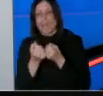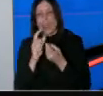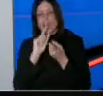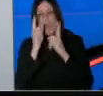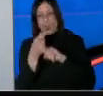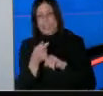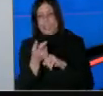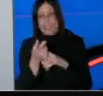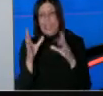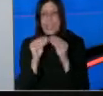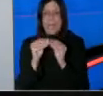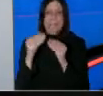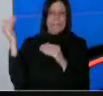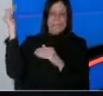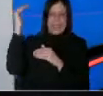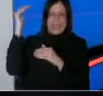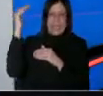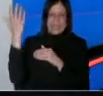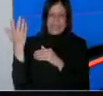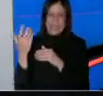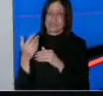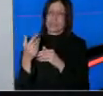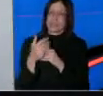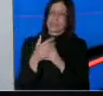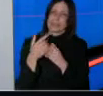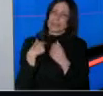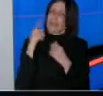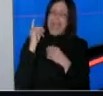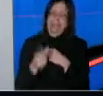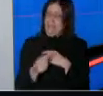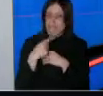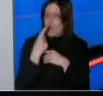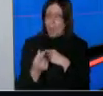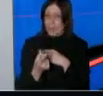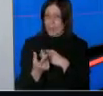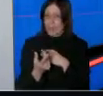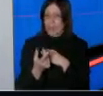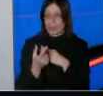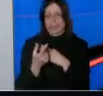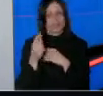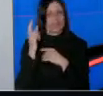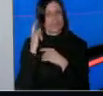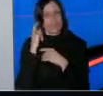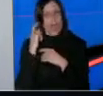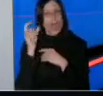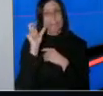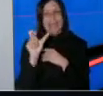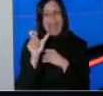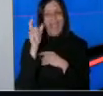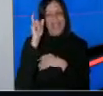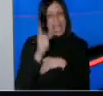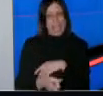עם בני גנץ. אז אני חייב לומר שלשמוע את המילה